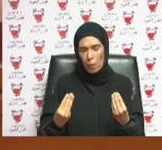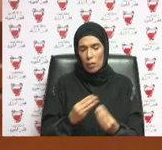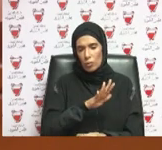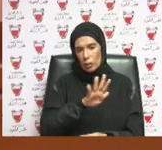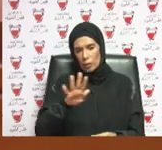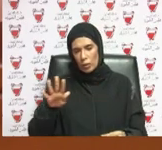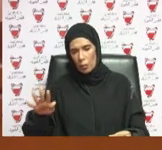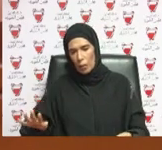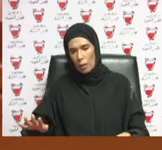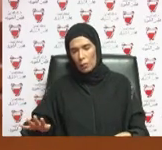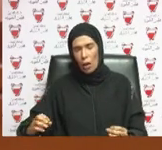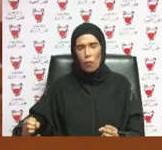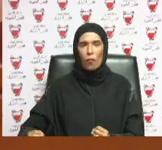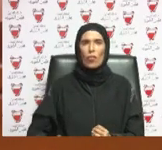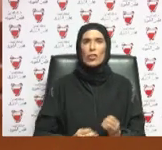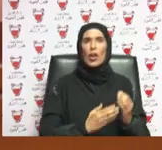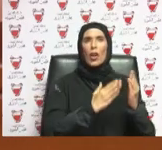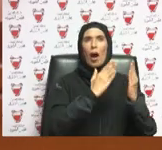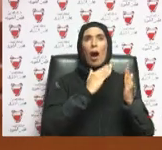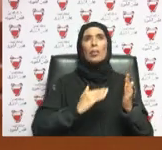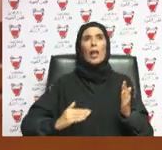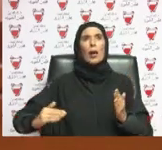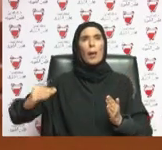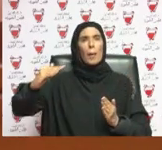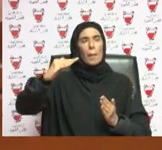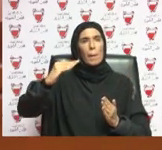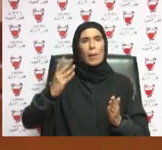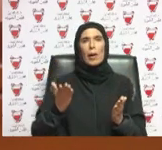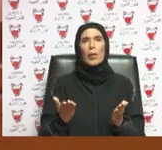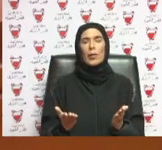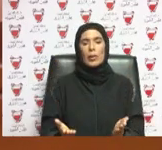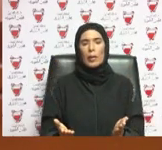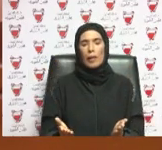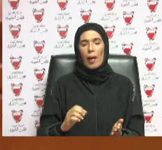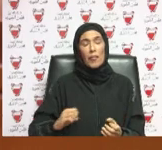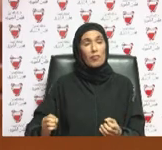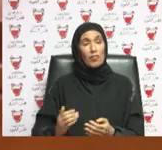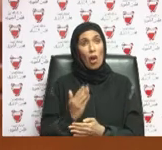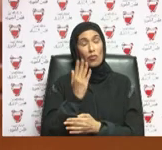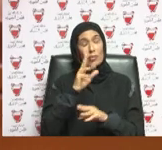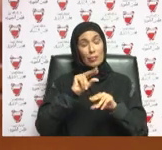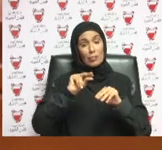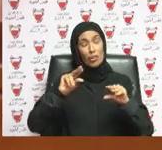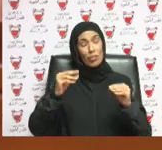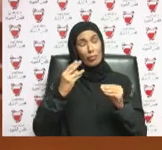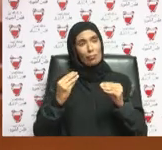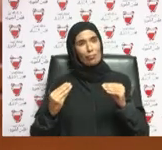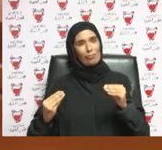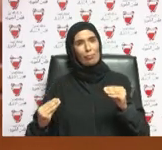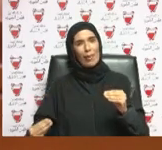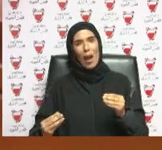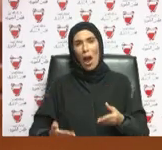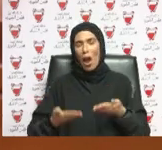في عليين يوم التلاقي. فقد كان الفقيد كوارف الشجر، معالي الرئيس، يصل